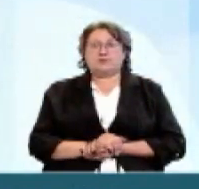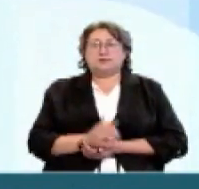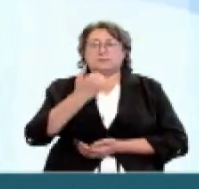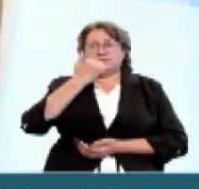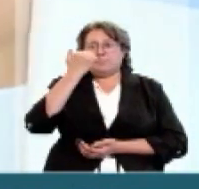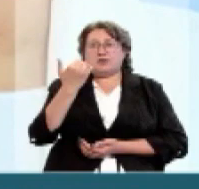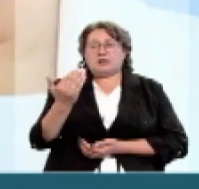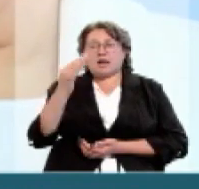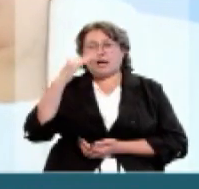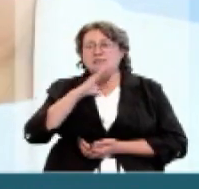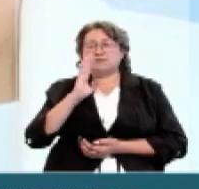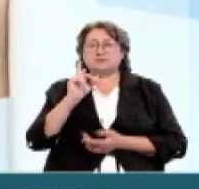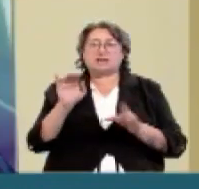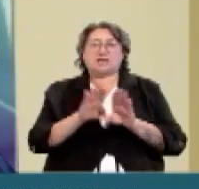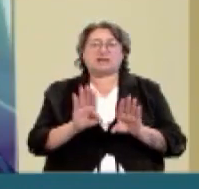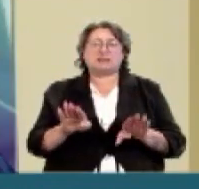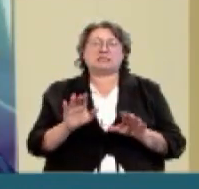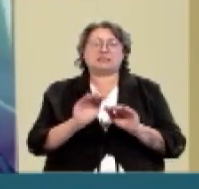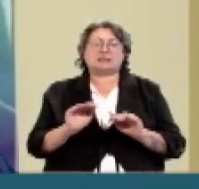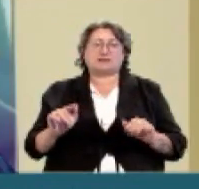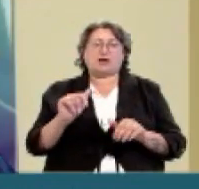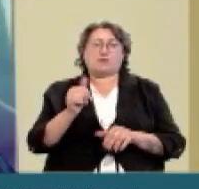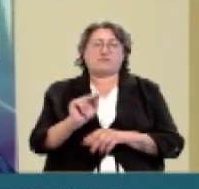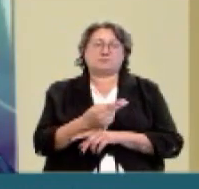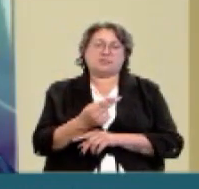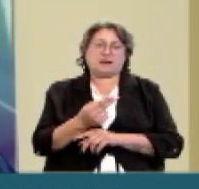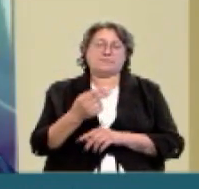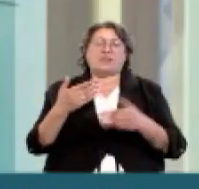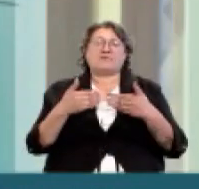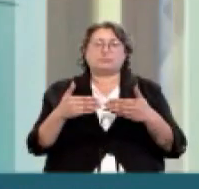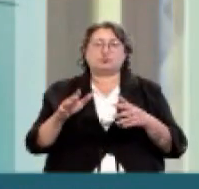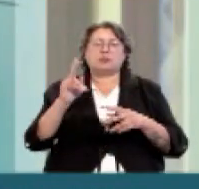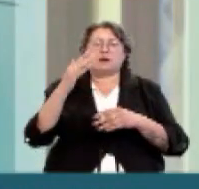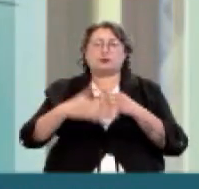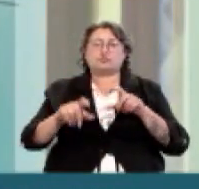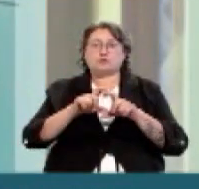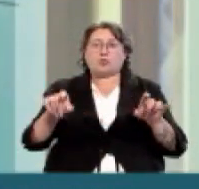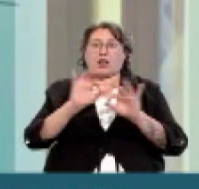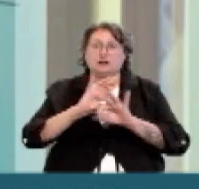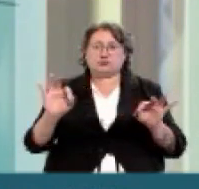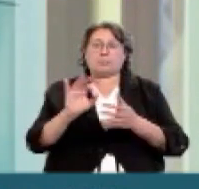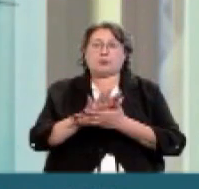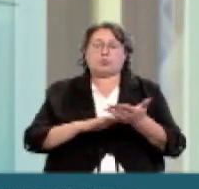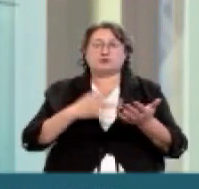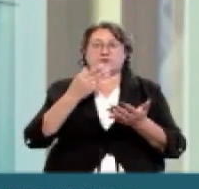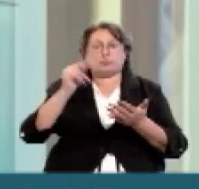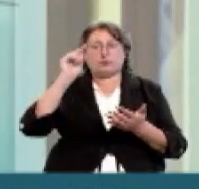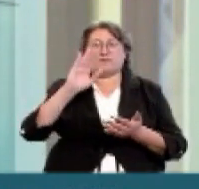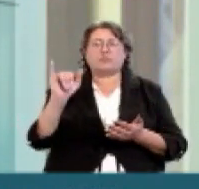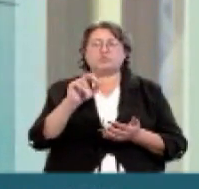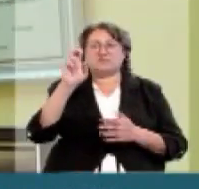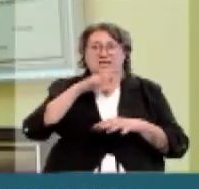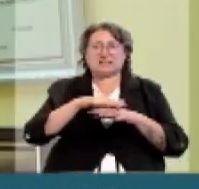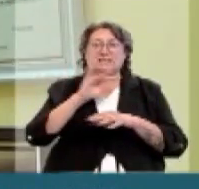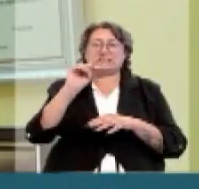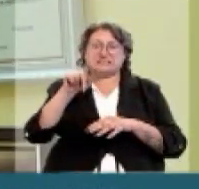сияқты оқушы тәрбиелеп өсіргеніне. Мектепті үздік аяқтаған түлектер еліміздің және шетелдің жоғарғы оқу орындарында өз білімдерін